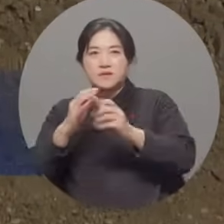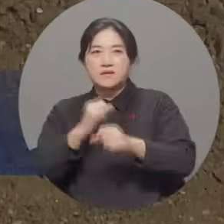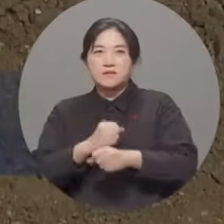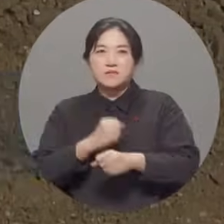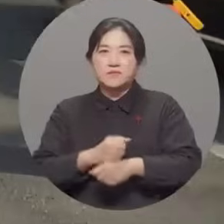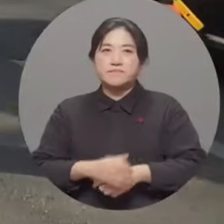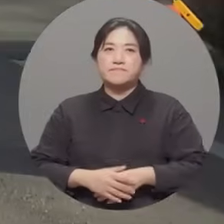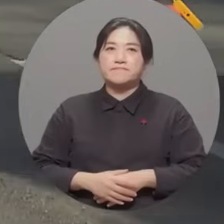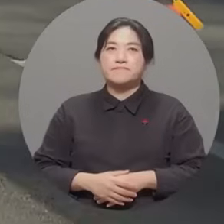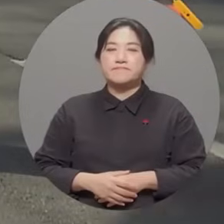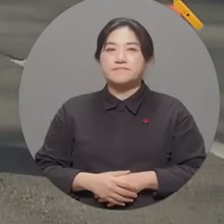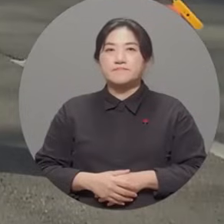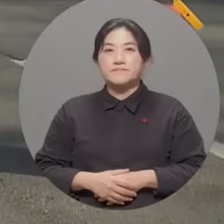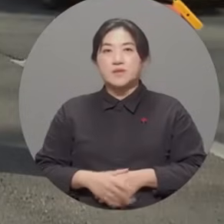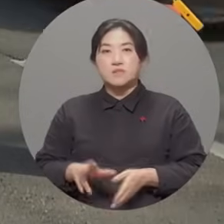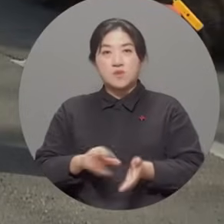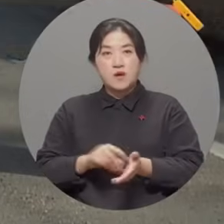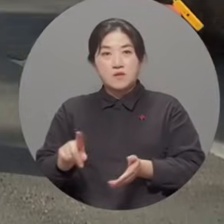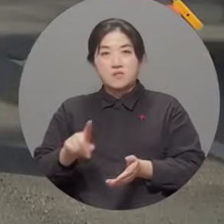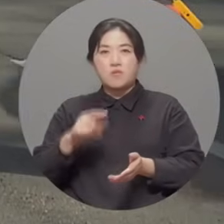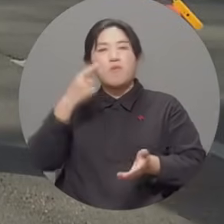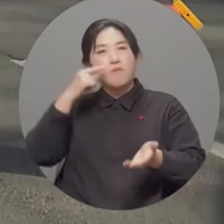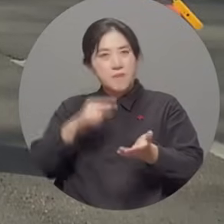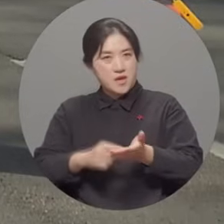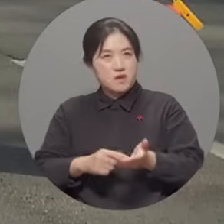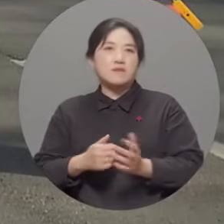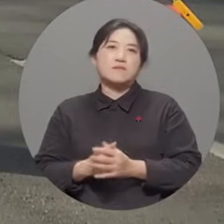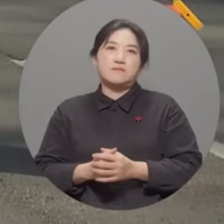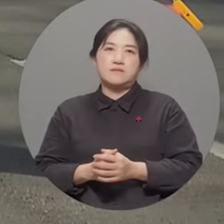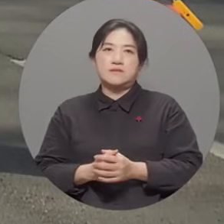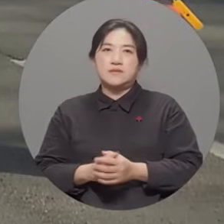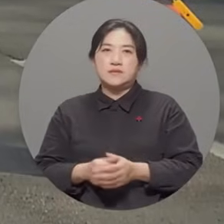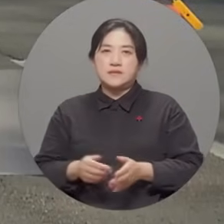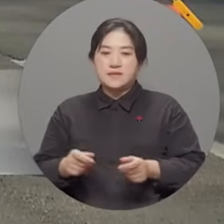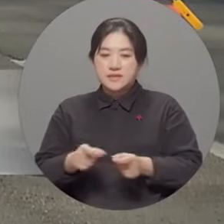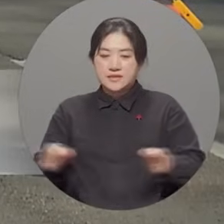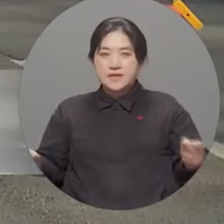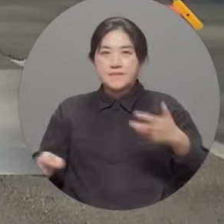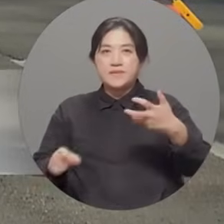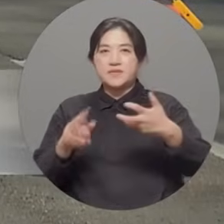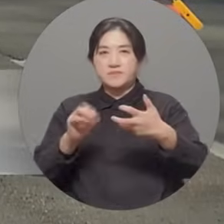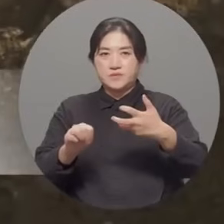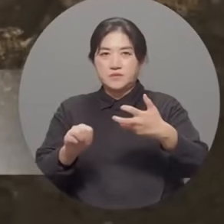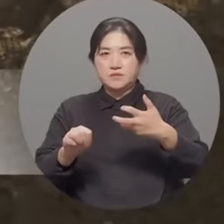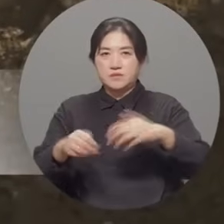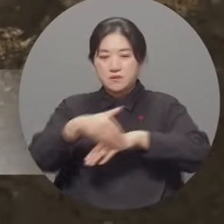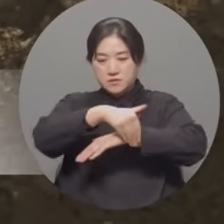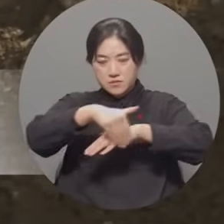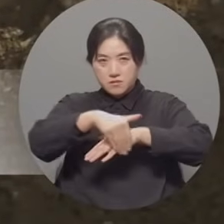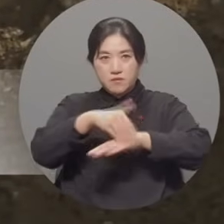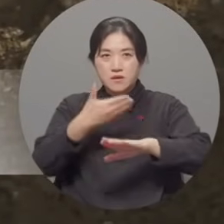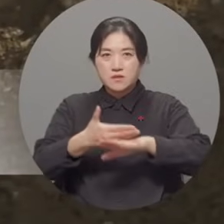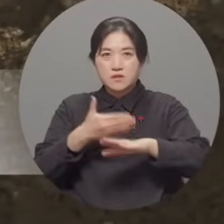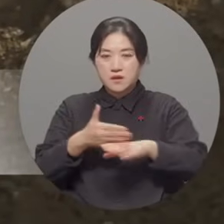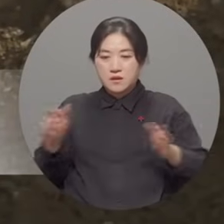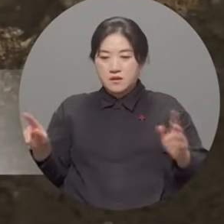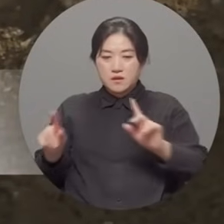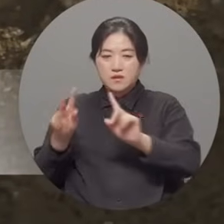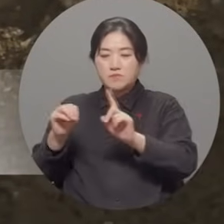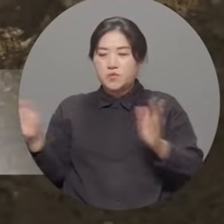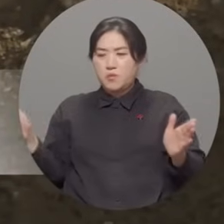거예요. 문제는 또 발견됐습니다. 길이 80m의 도로는 설계도면과 달리 폭이 1m